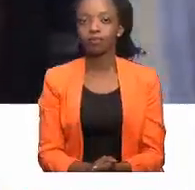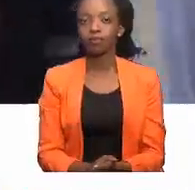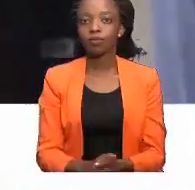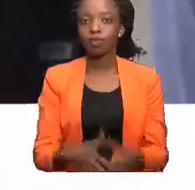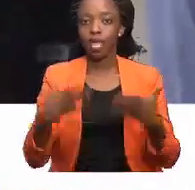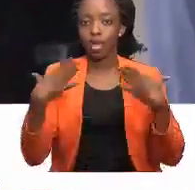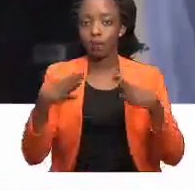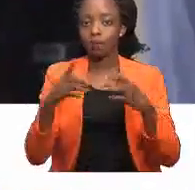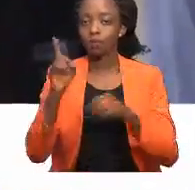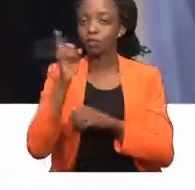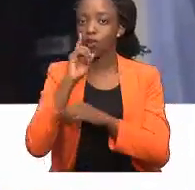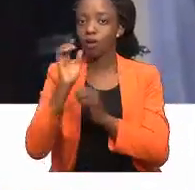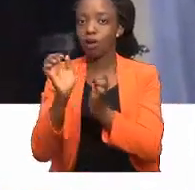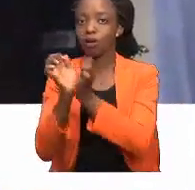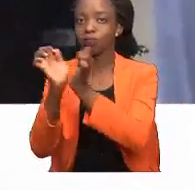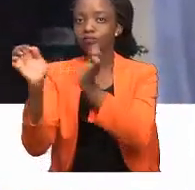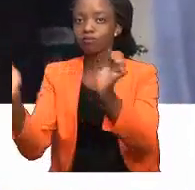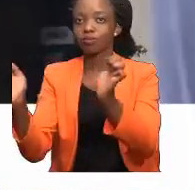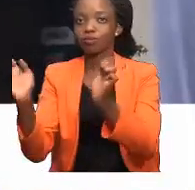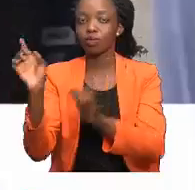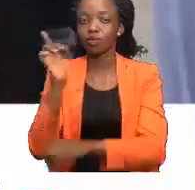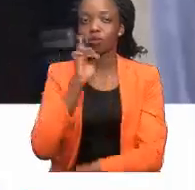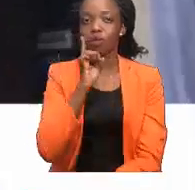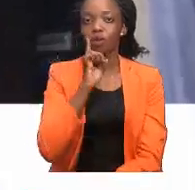wengi wanawachili.